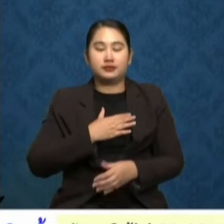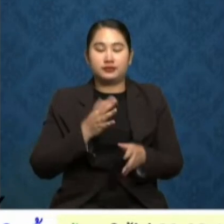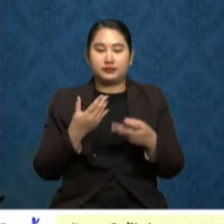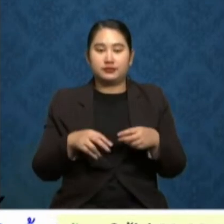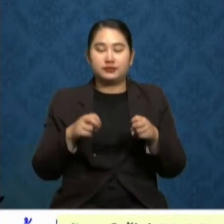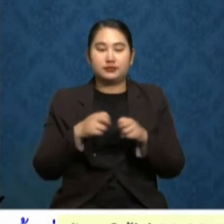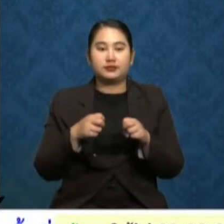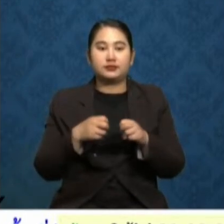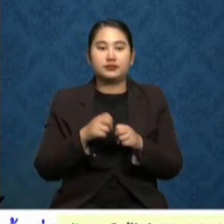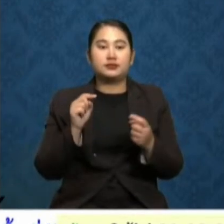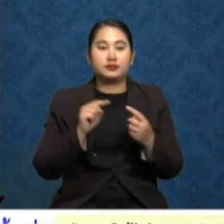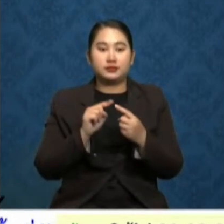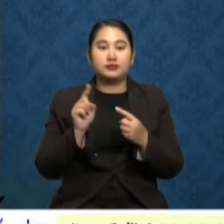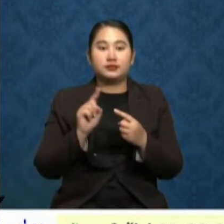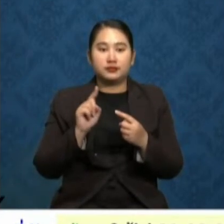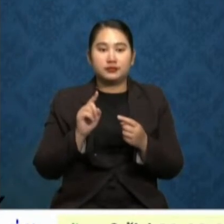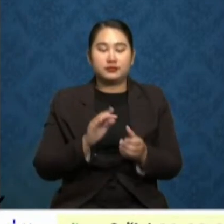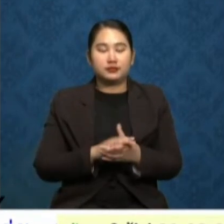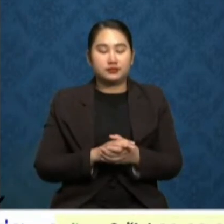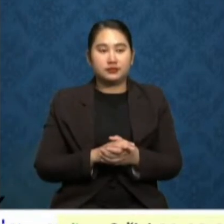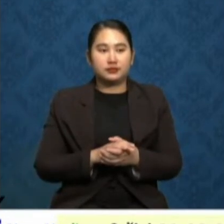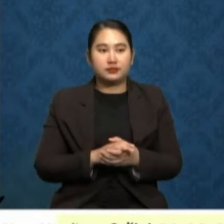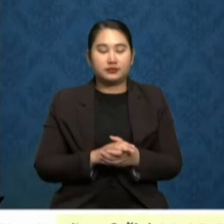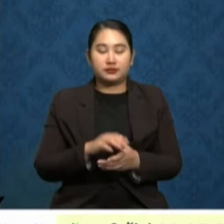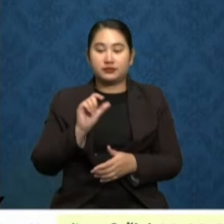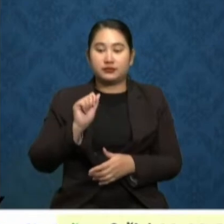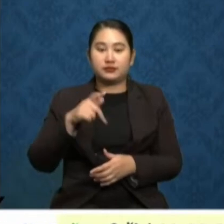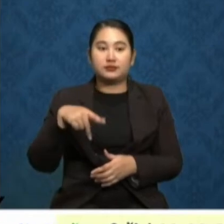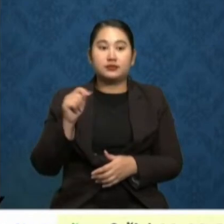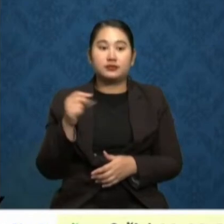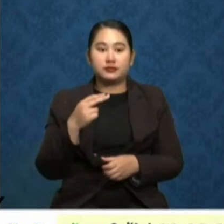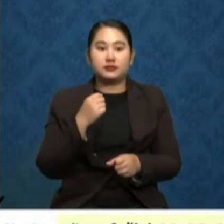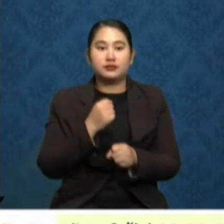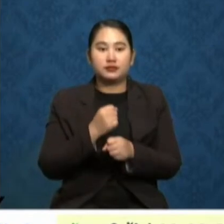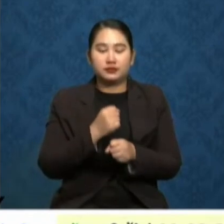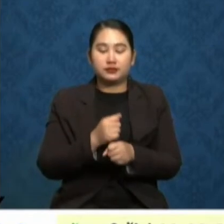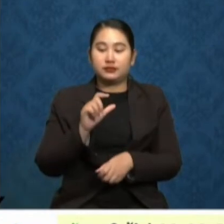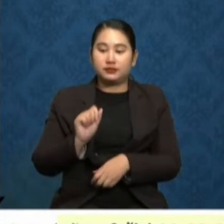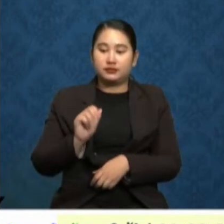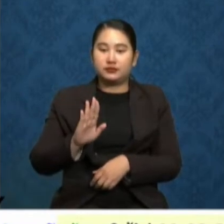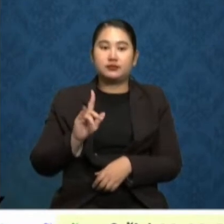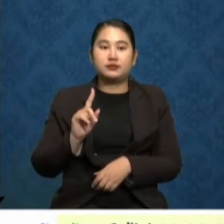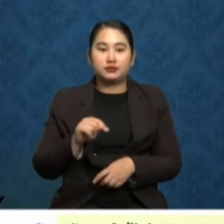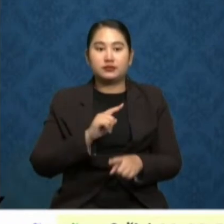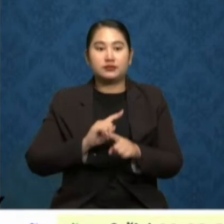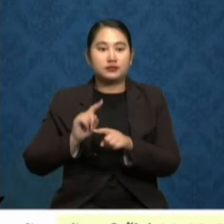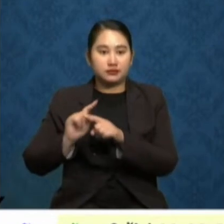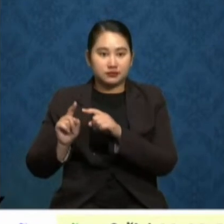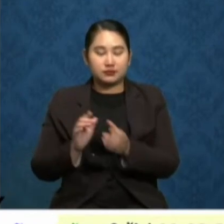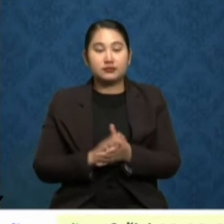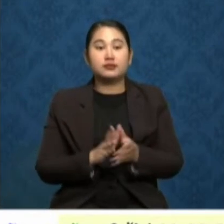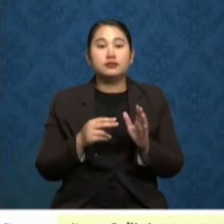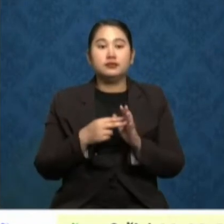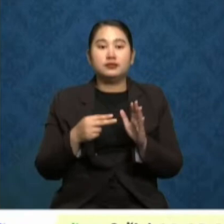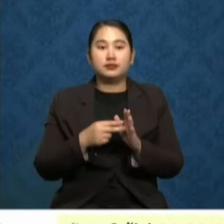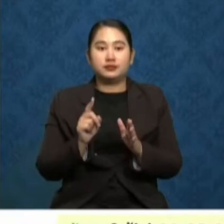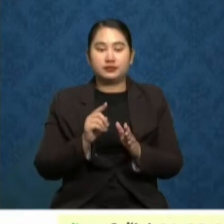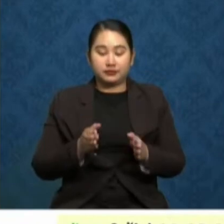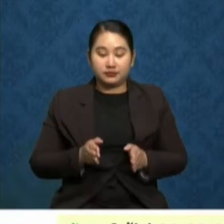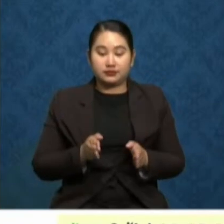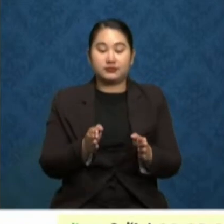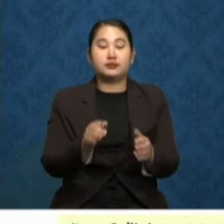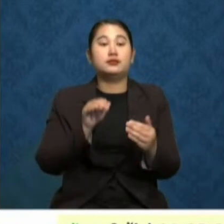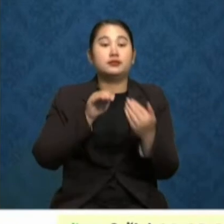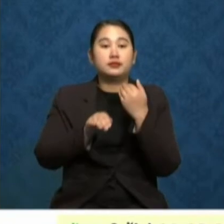หาอย่ยิ่งพื้นที่เรานี้องคอนพวกของท้องถินอกประตอก็ดี เทศบ้านก็ดีจะท cartoons